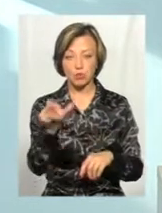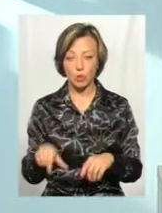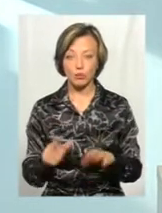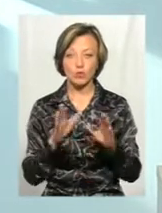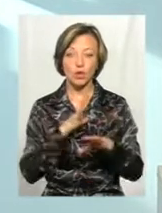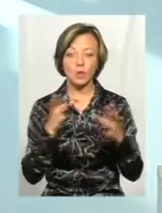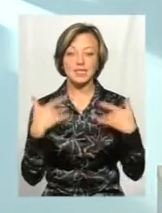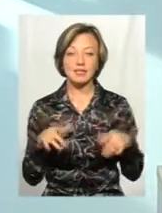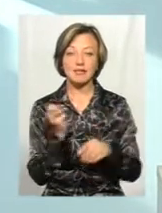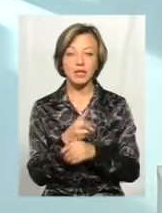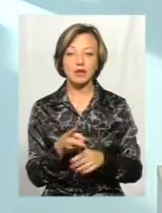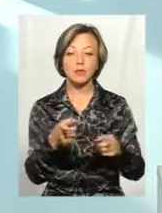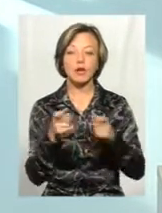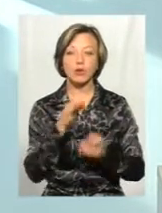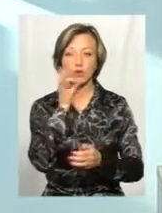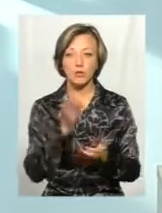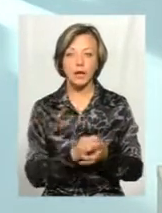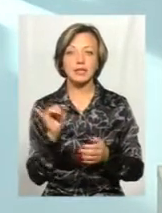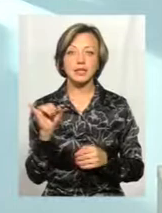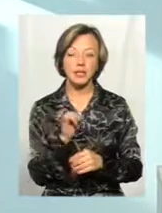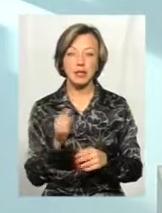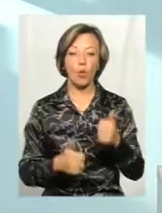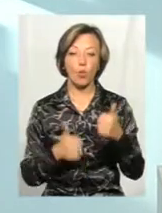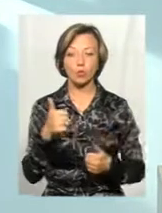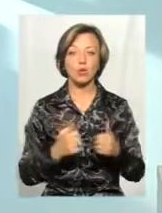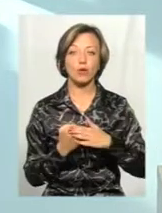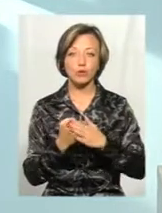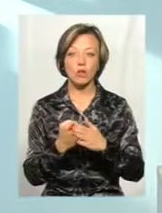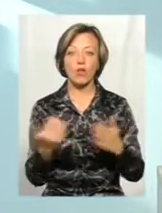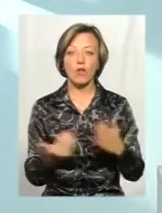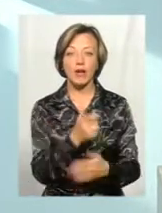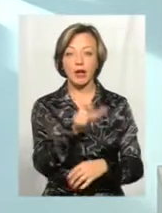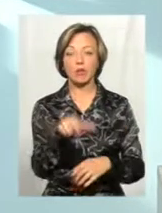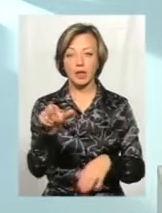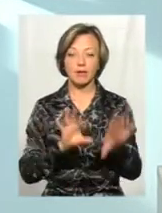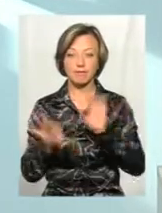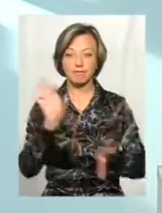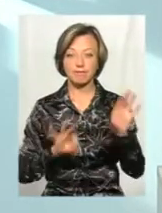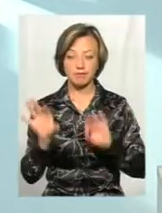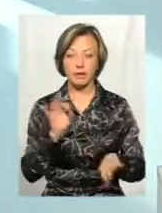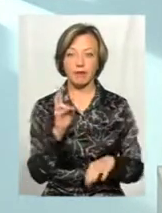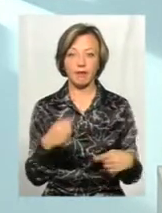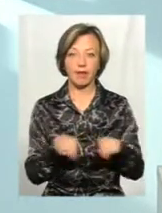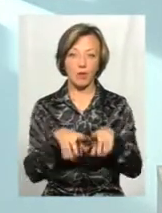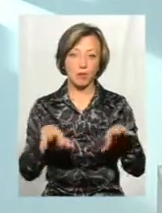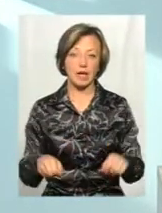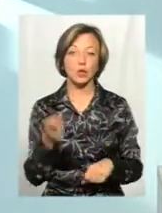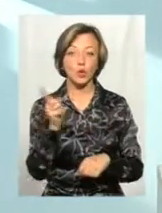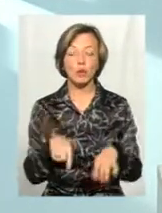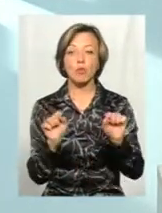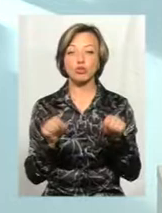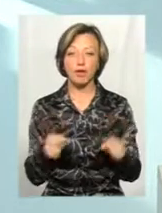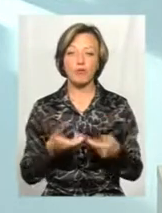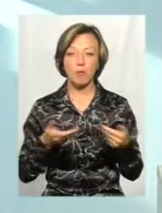їх було звільнено, притягнено до відповідальності і на конкурсній основі абсолютно нових людей набрано на такі посади. Тоді, можливо,